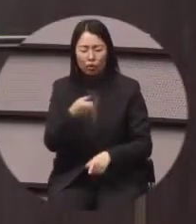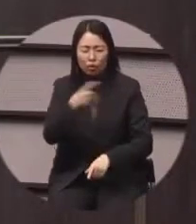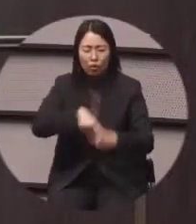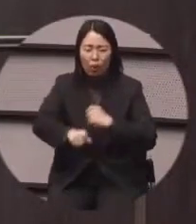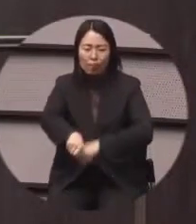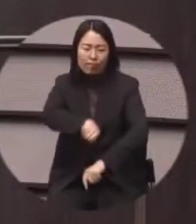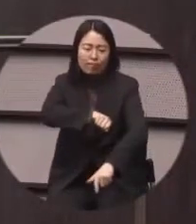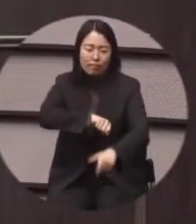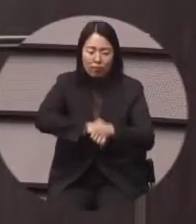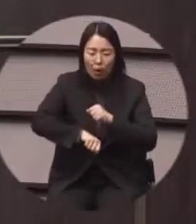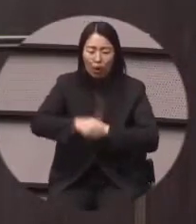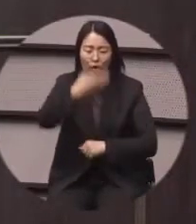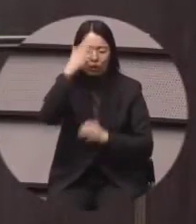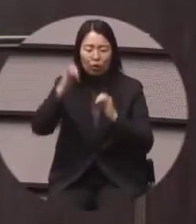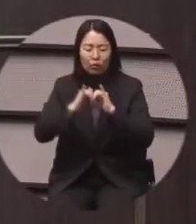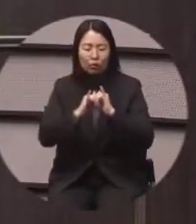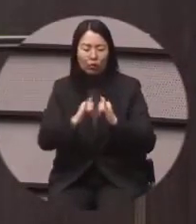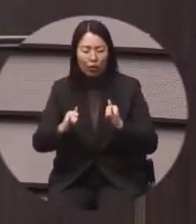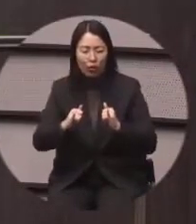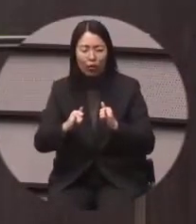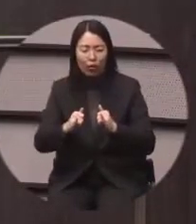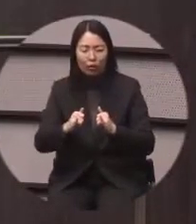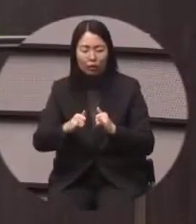추진과 홍보를 요청하는 바입니다.